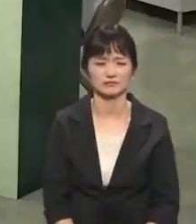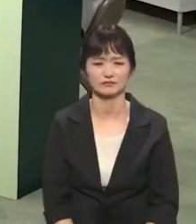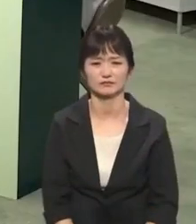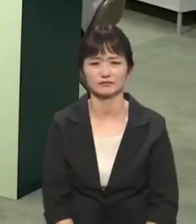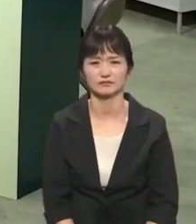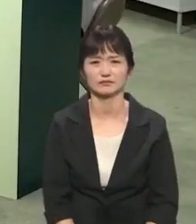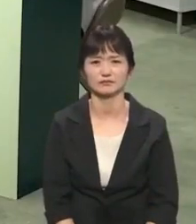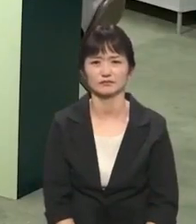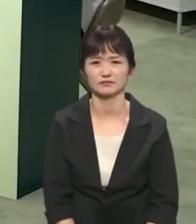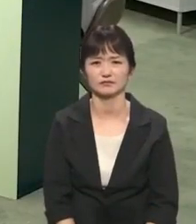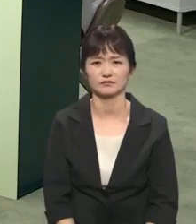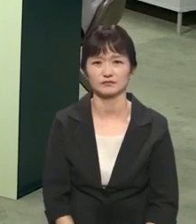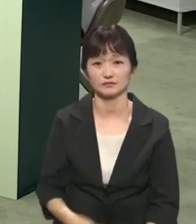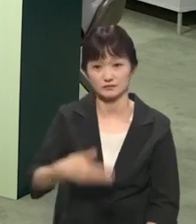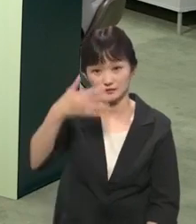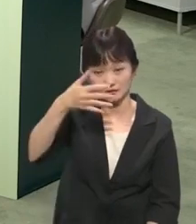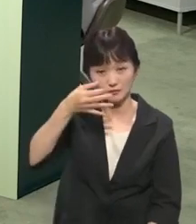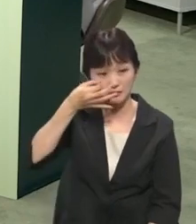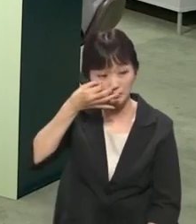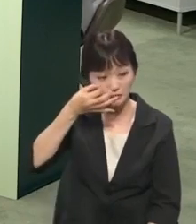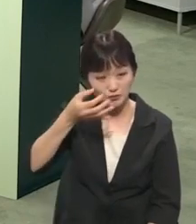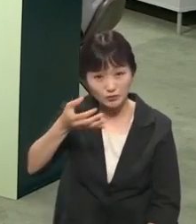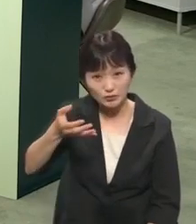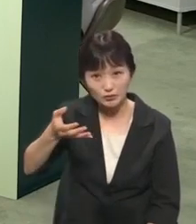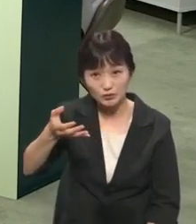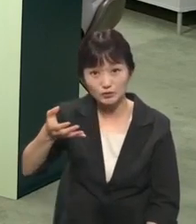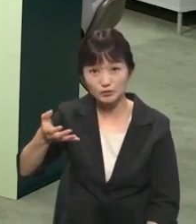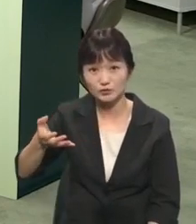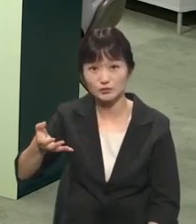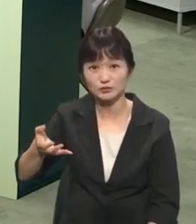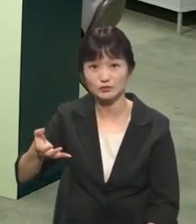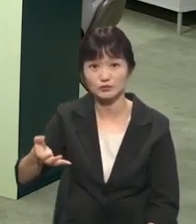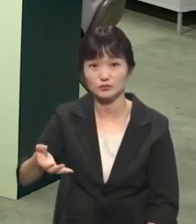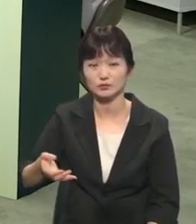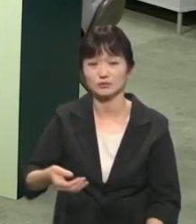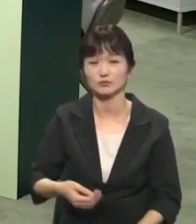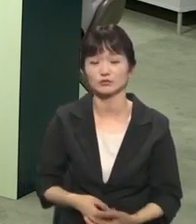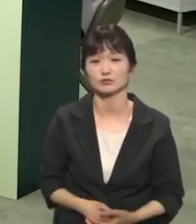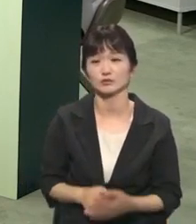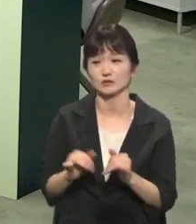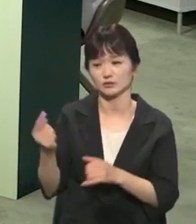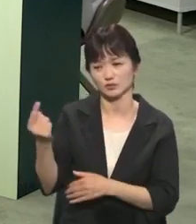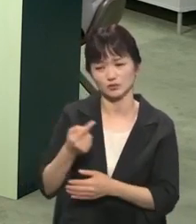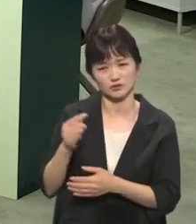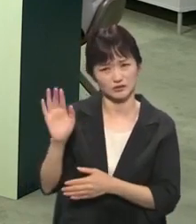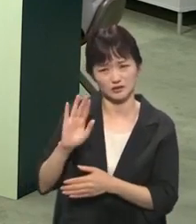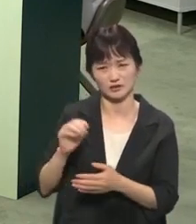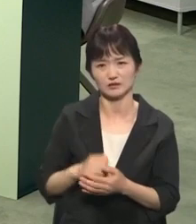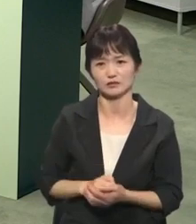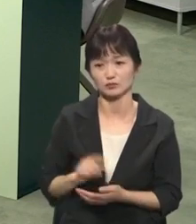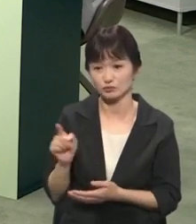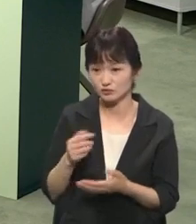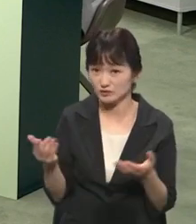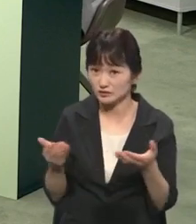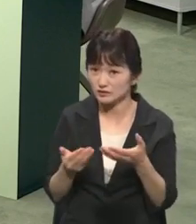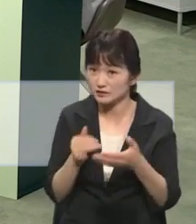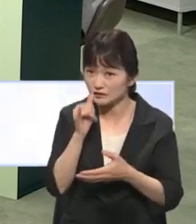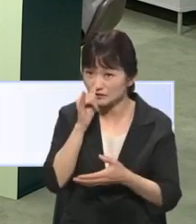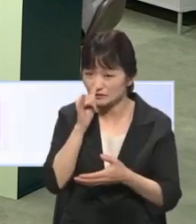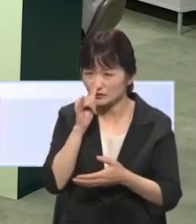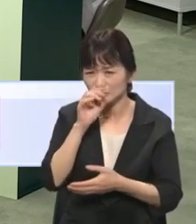그러니까 저런 영상이 나가면은 지역의 사람들이 무서우니까 또 안 오고 그렇죠. 또 상권에 피해가고 또 무슨 일 났어 막 이러면서 막 안 좋은 얘기들이